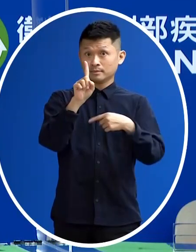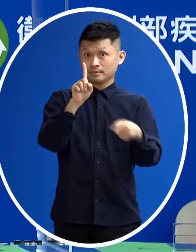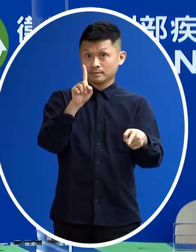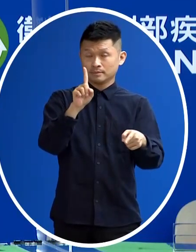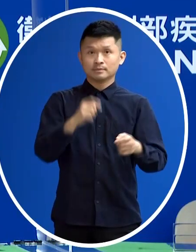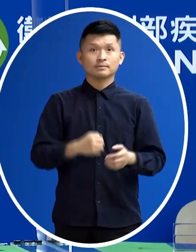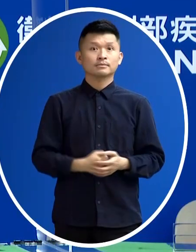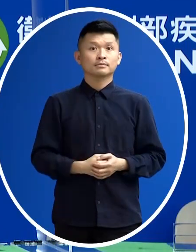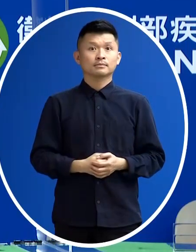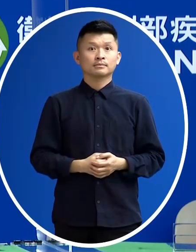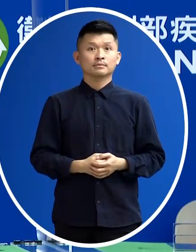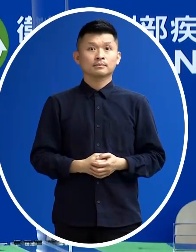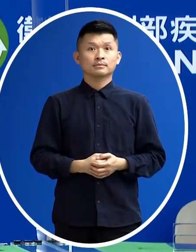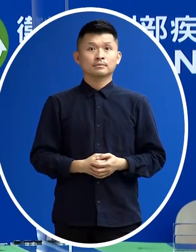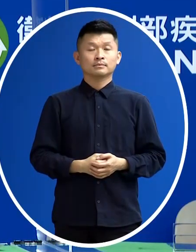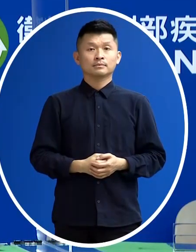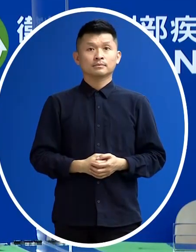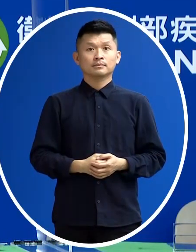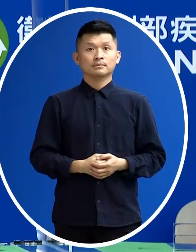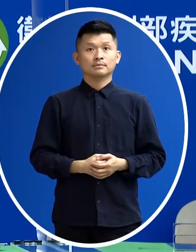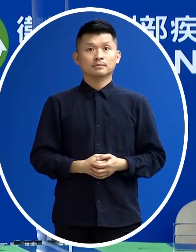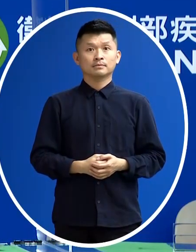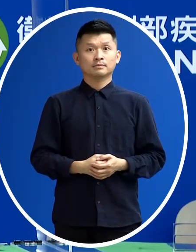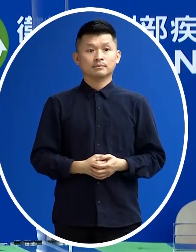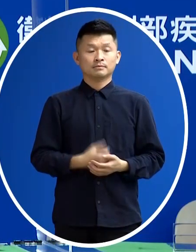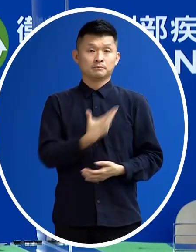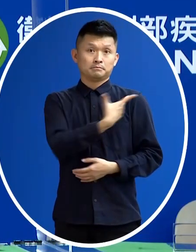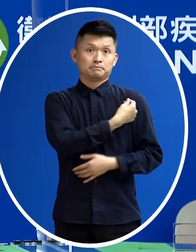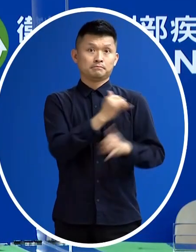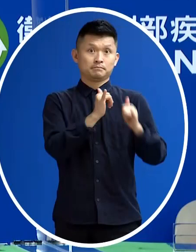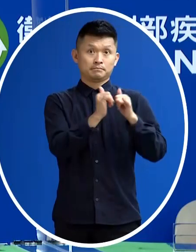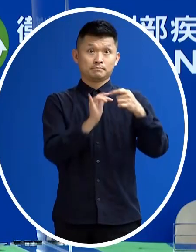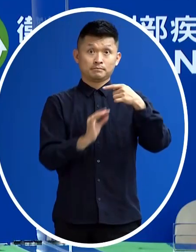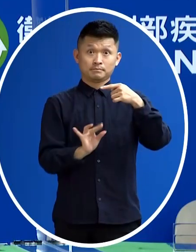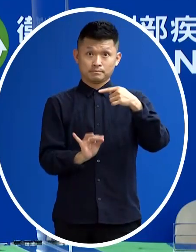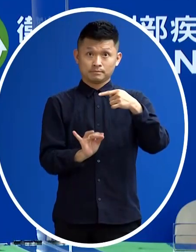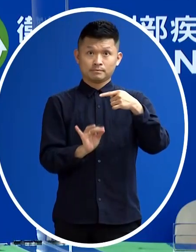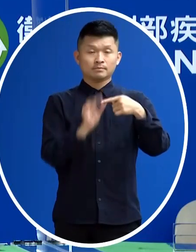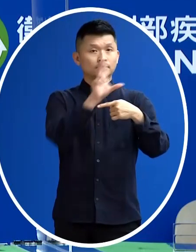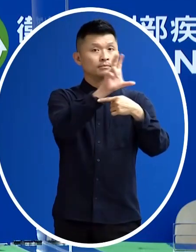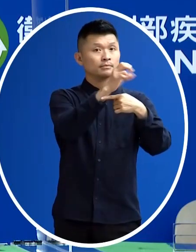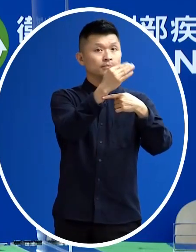70281人次啊，那所以我们的接种人口涵盖率第一剂是